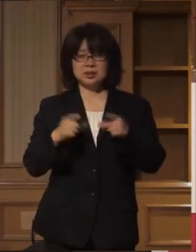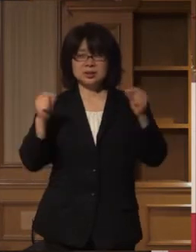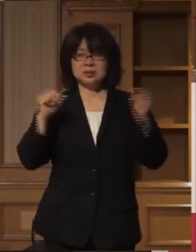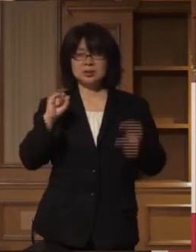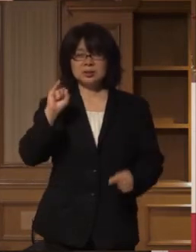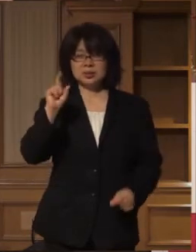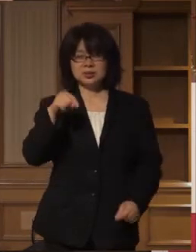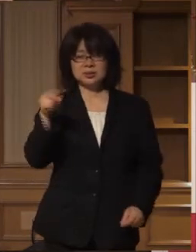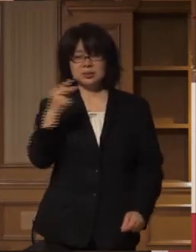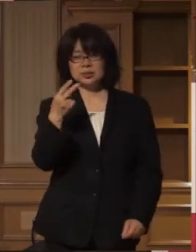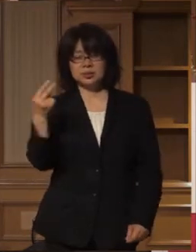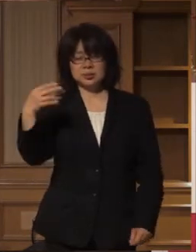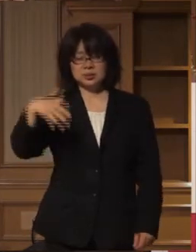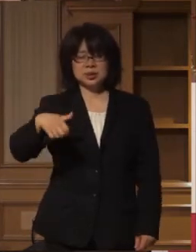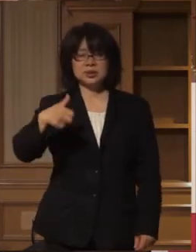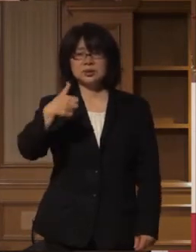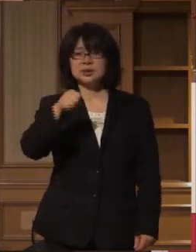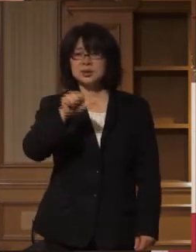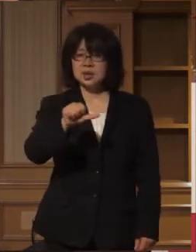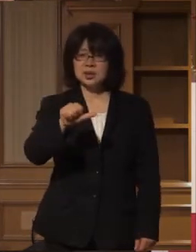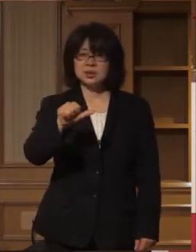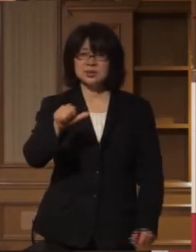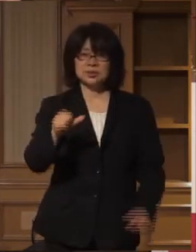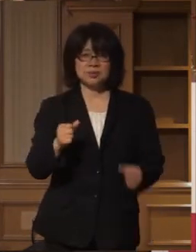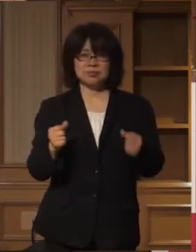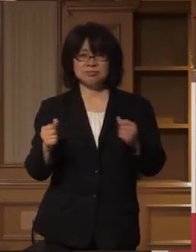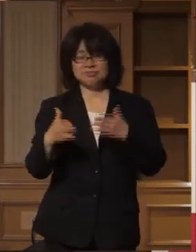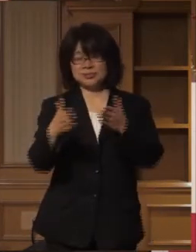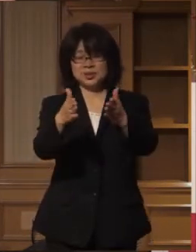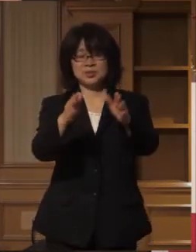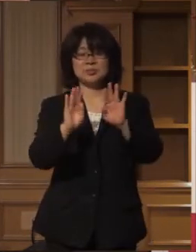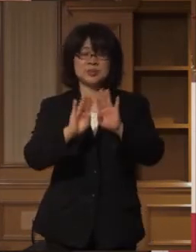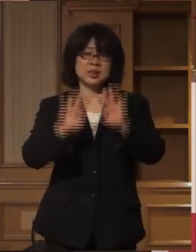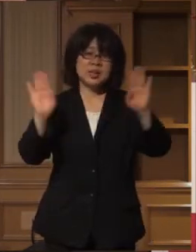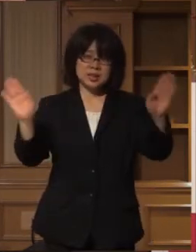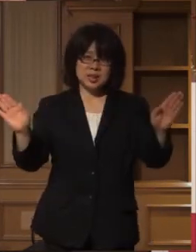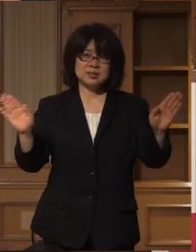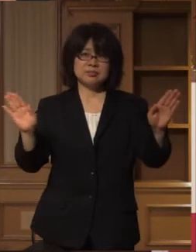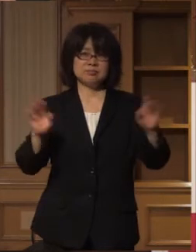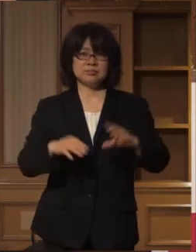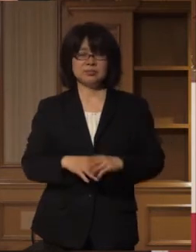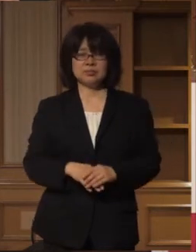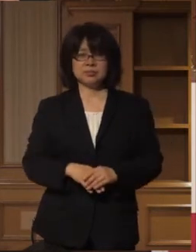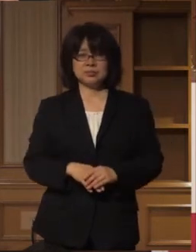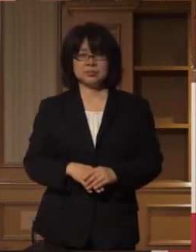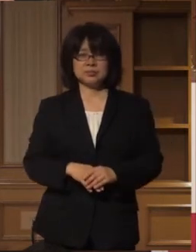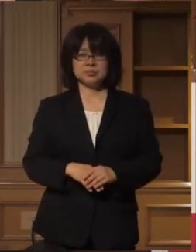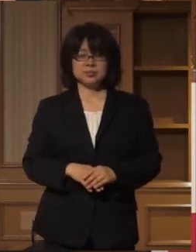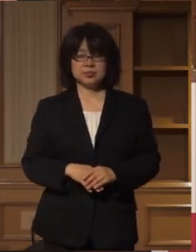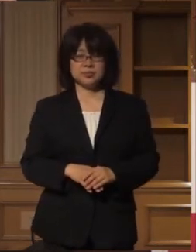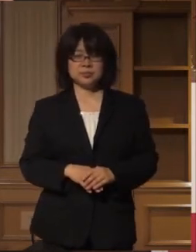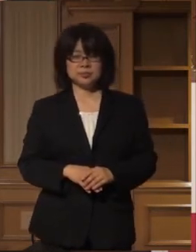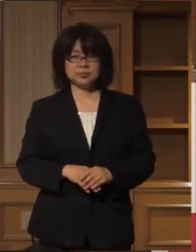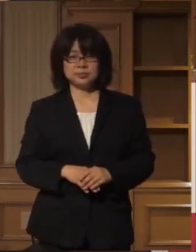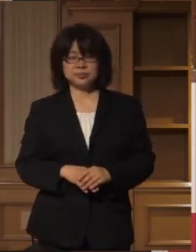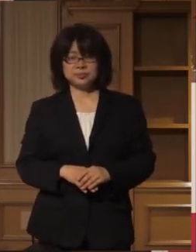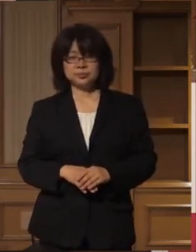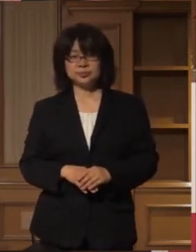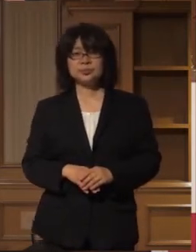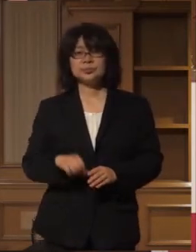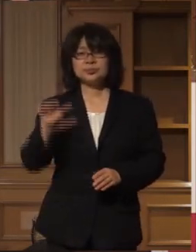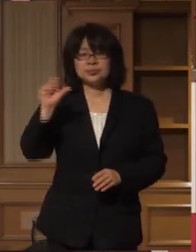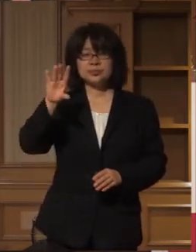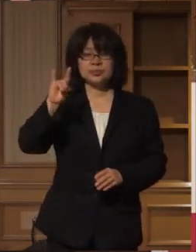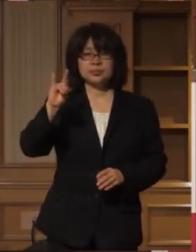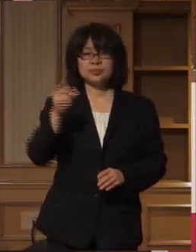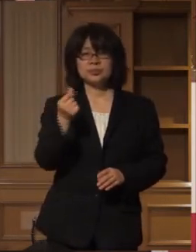ですね、秋元牧師の方が何かのルートでインドネシアの方を進めようとした時に、2回ほどですね、サタン